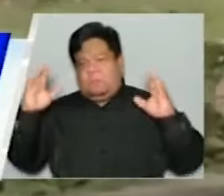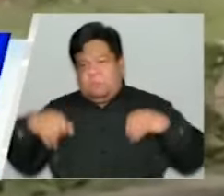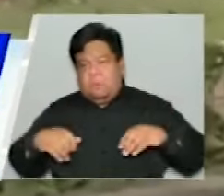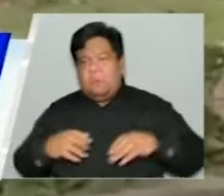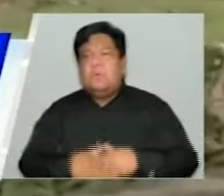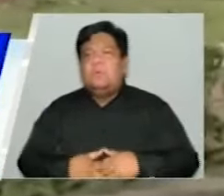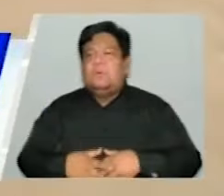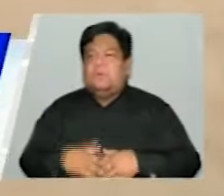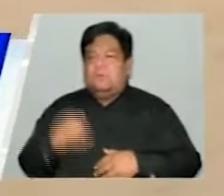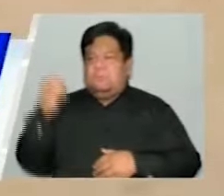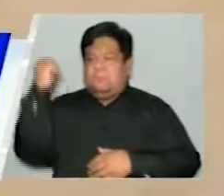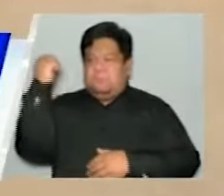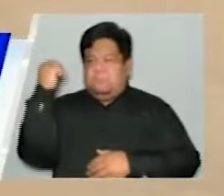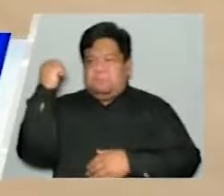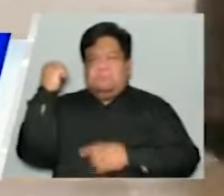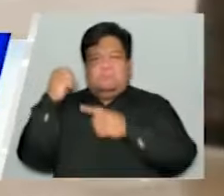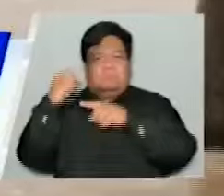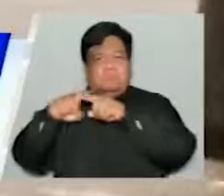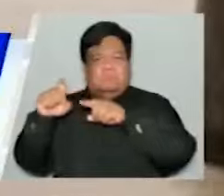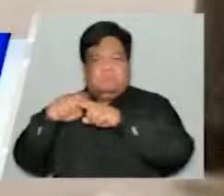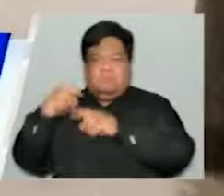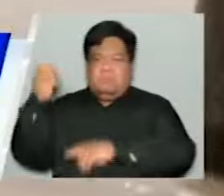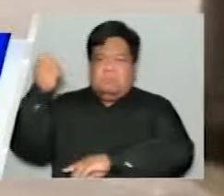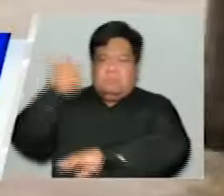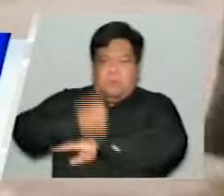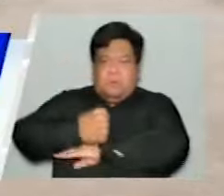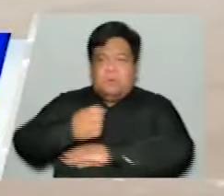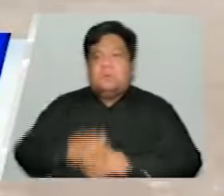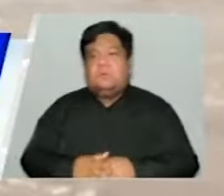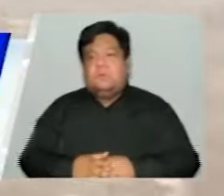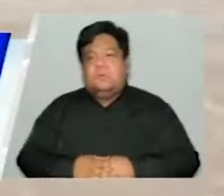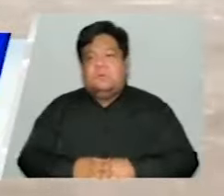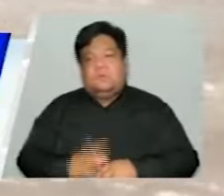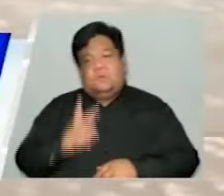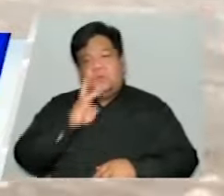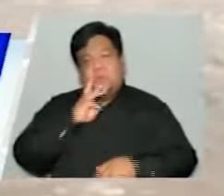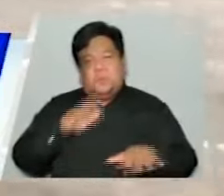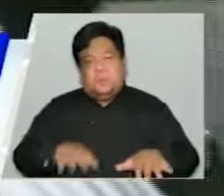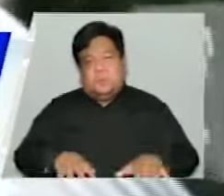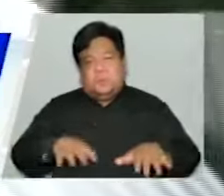bumog ng simbahang ito. Bukod dito, lubog sa baha ang ilang bahagi ng bayan.